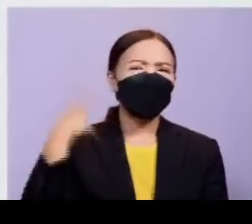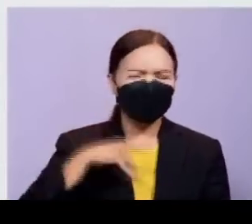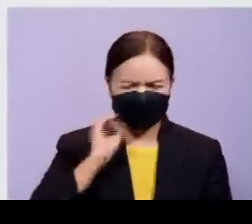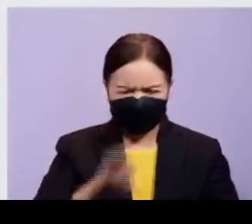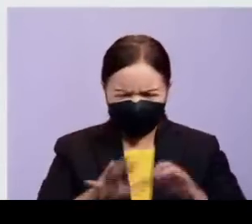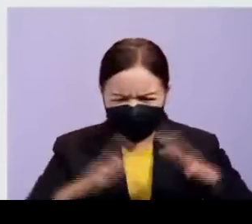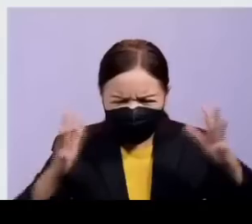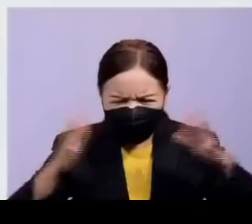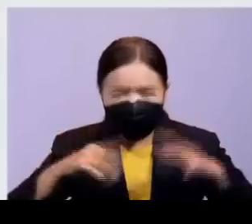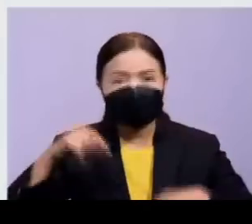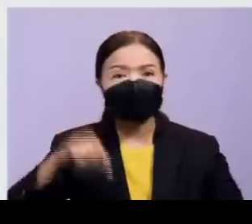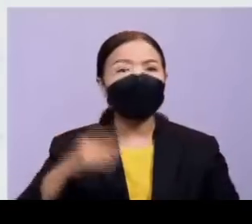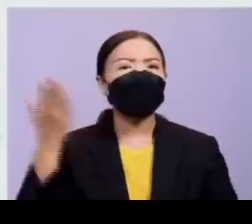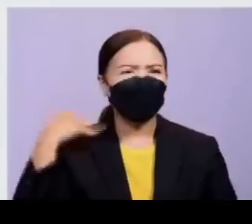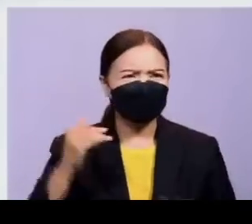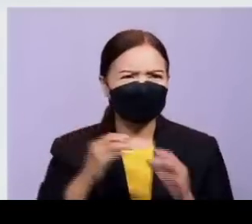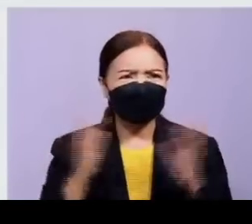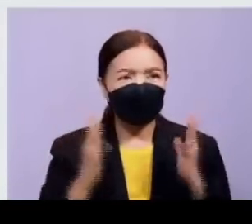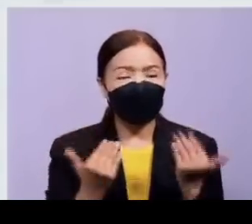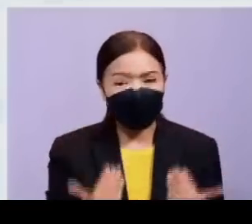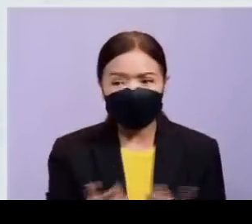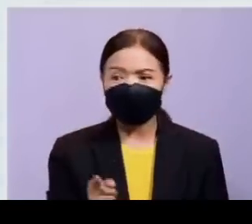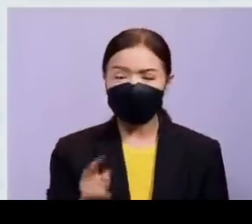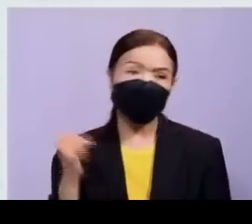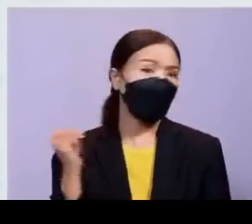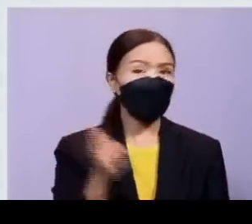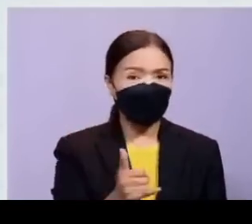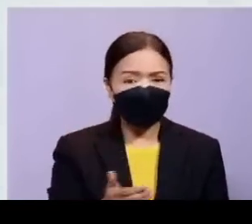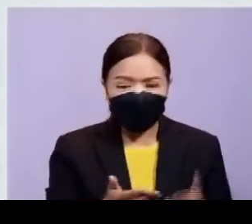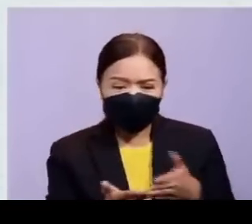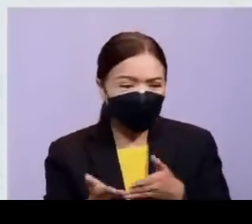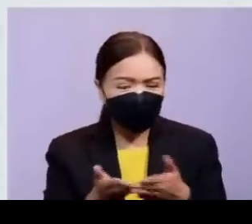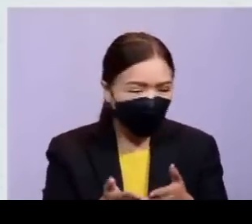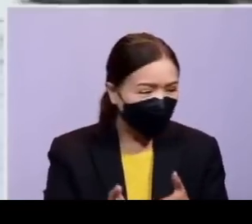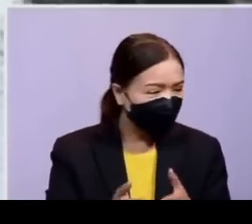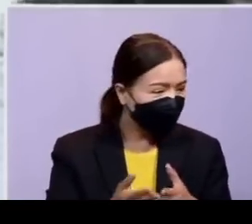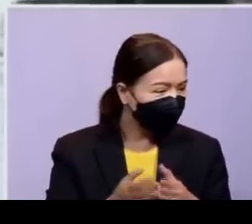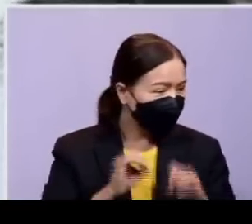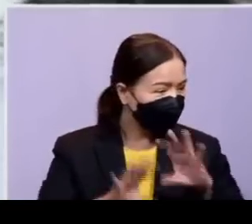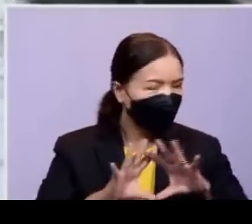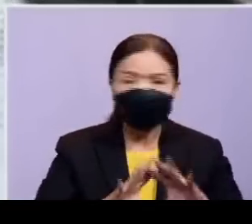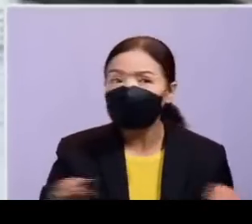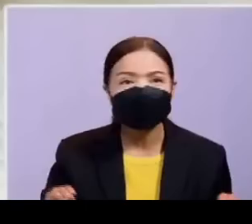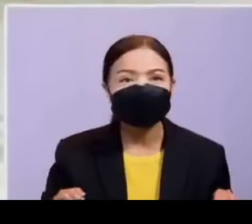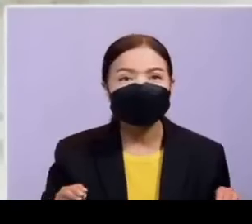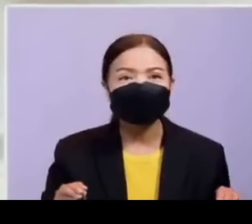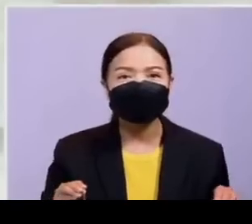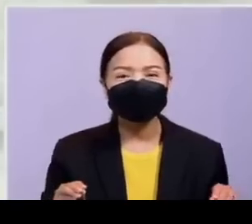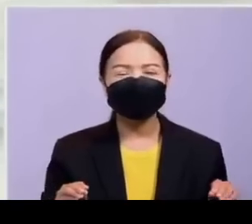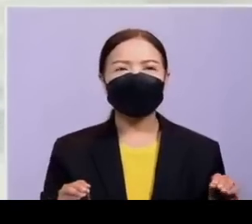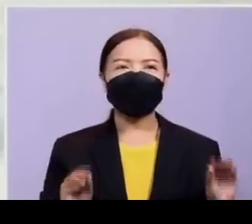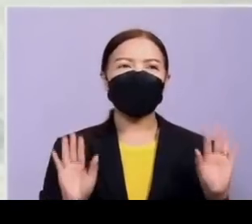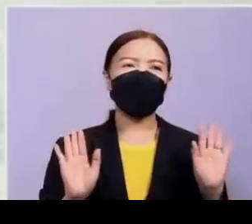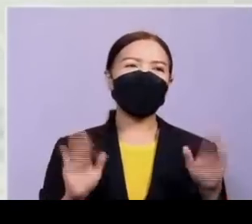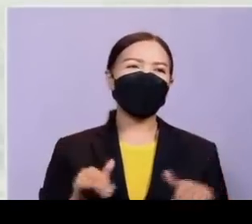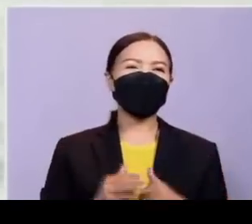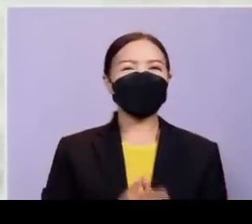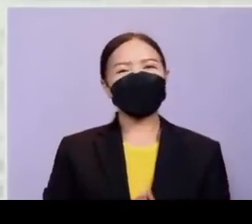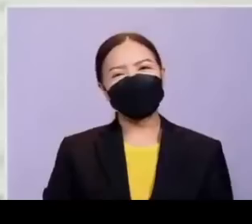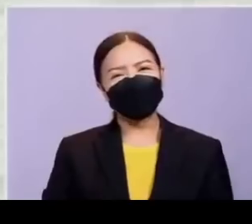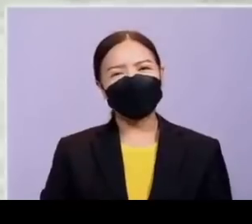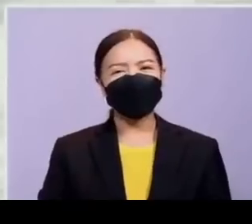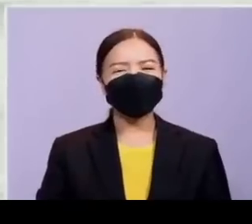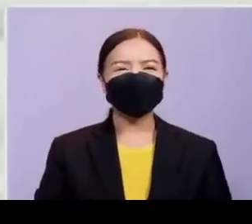ยังเต็มพื้นที่อยู่เลย อุ้ย วันนี้ผู้ว่ามาปั๊บขยะหายหมดเลยอ่ะผู้ว่าก ลายเป็นผักชีแ